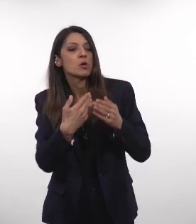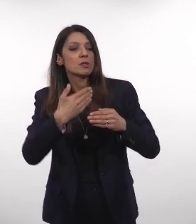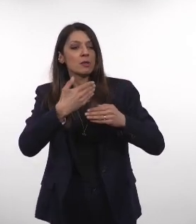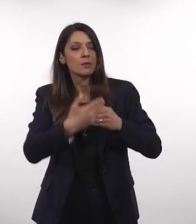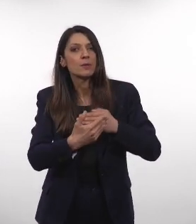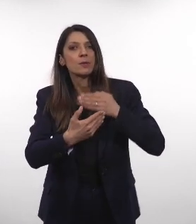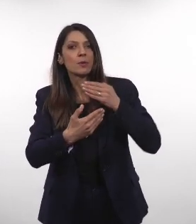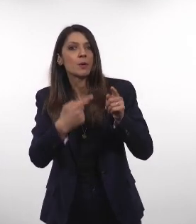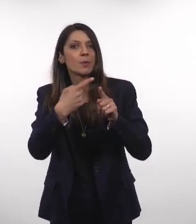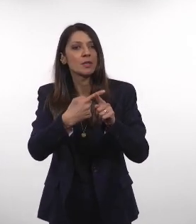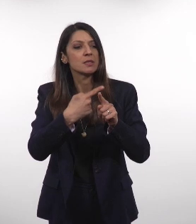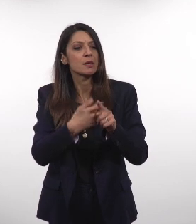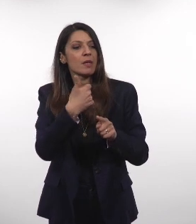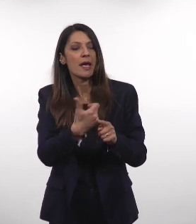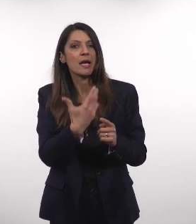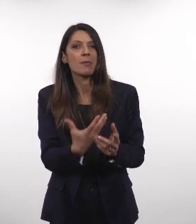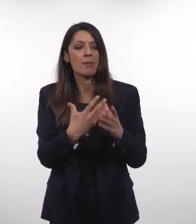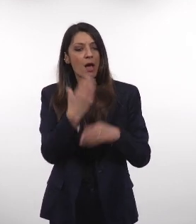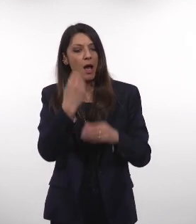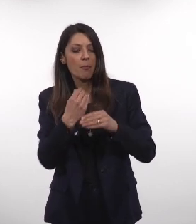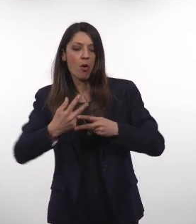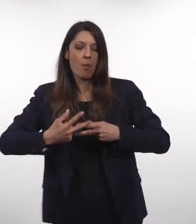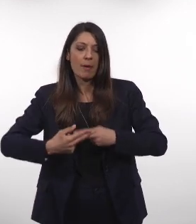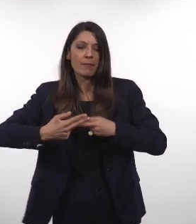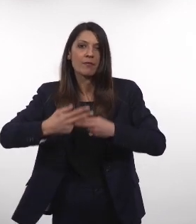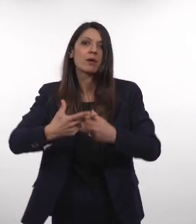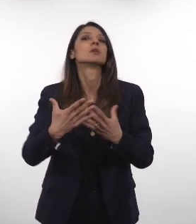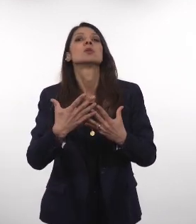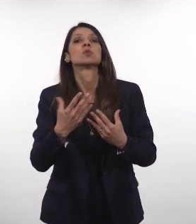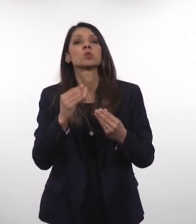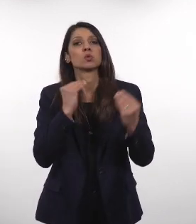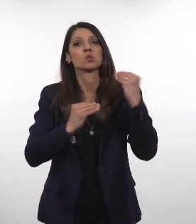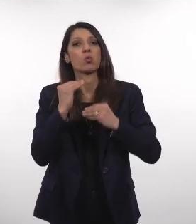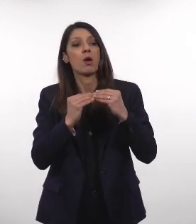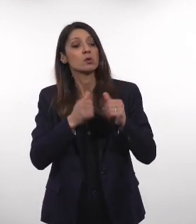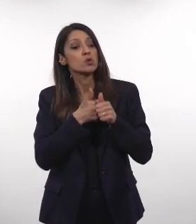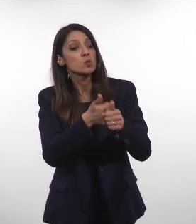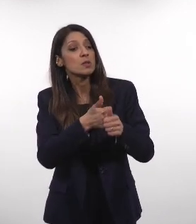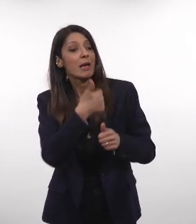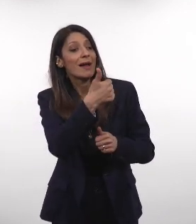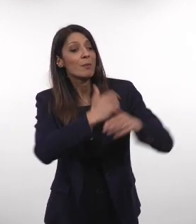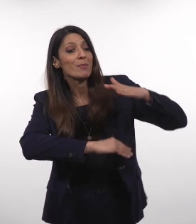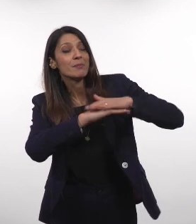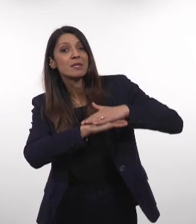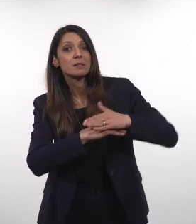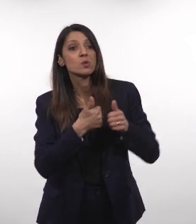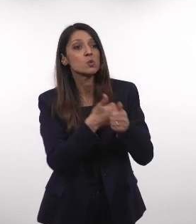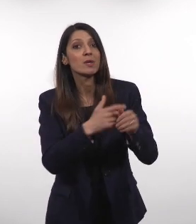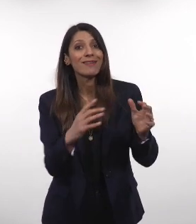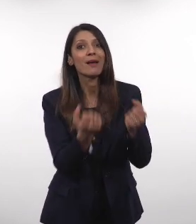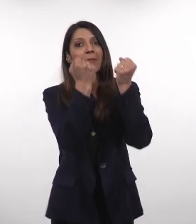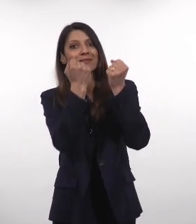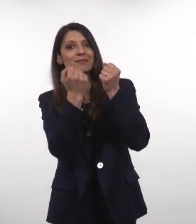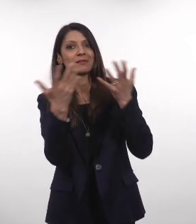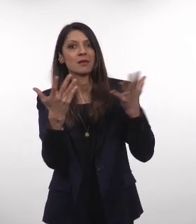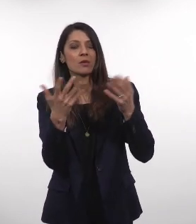régulière l'apprentissage des séquences d'un soin en fonction de ses capacités ou de ses limitations. C'est une méthode qui